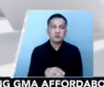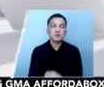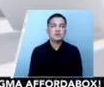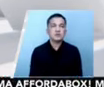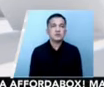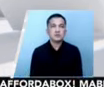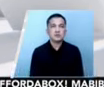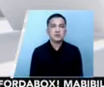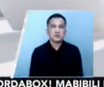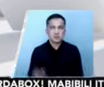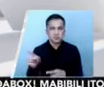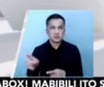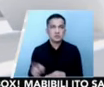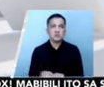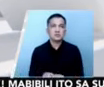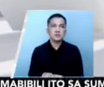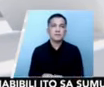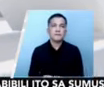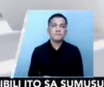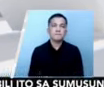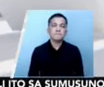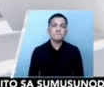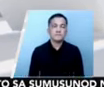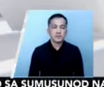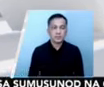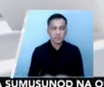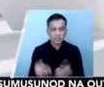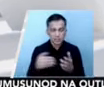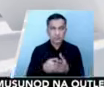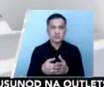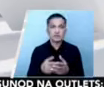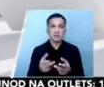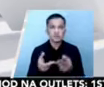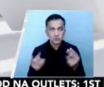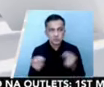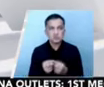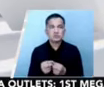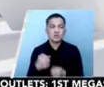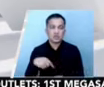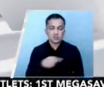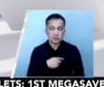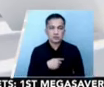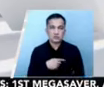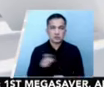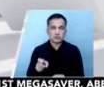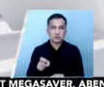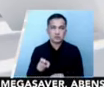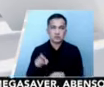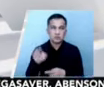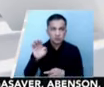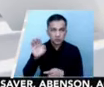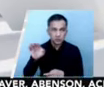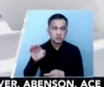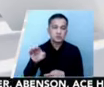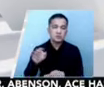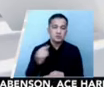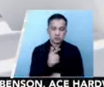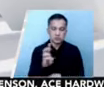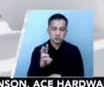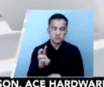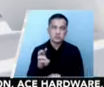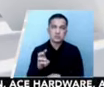be, again, an imposition and it will be contrary to the 2016 South China Sea arbitration